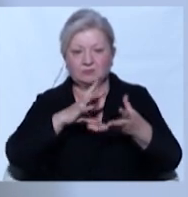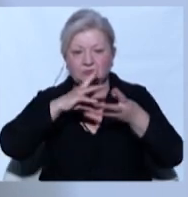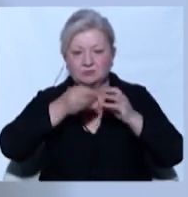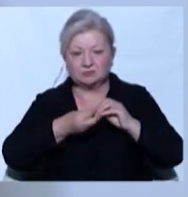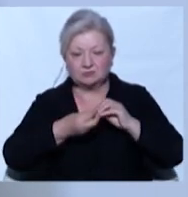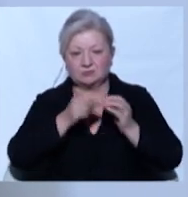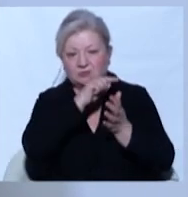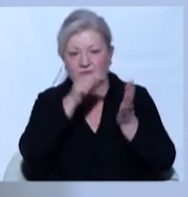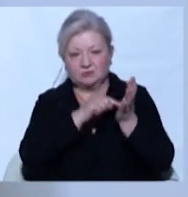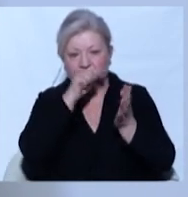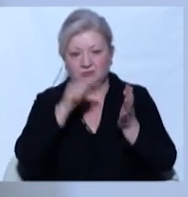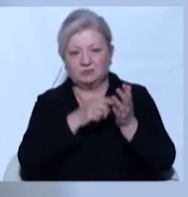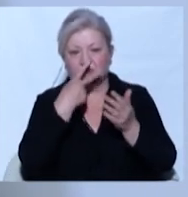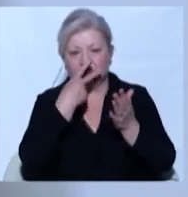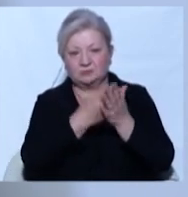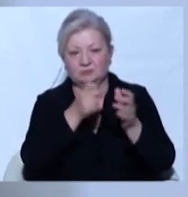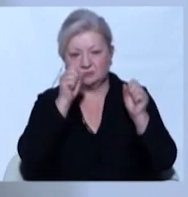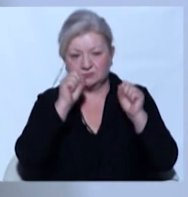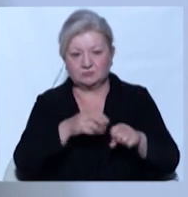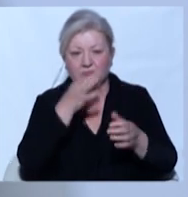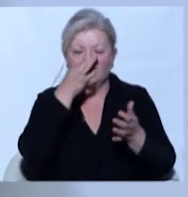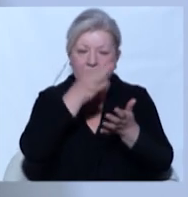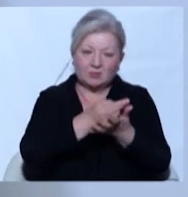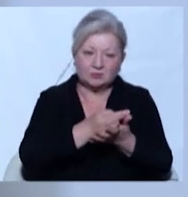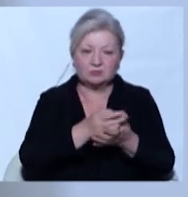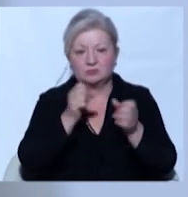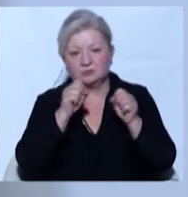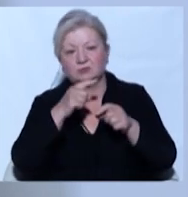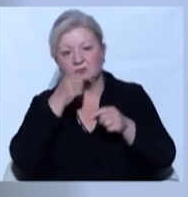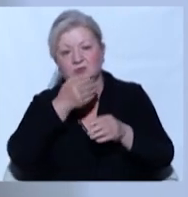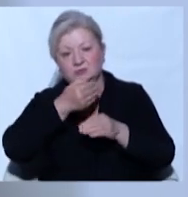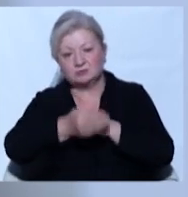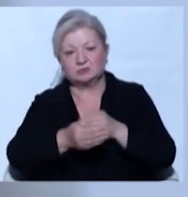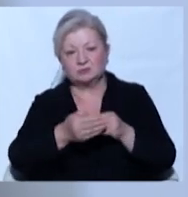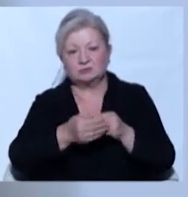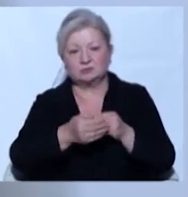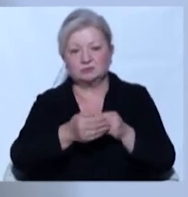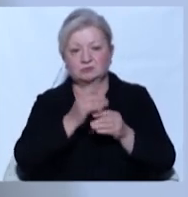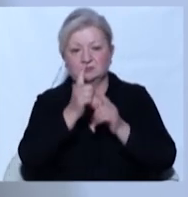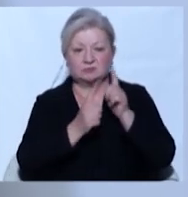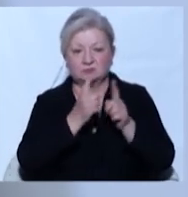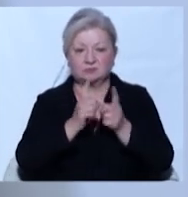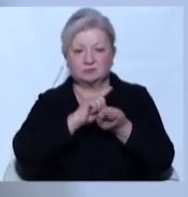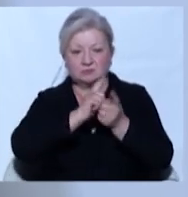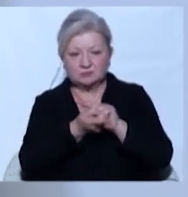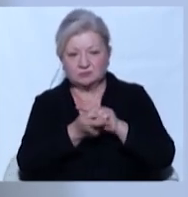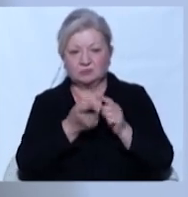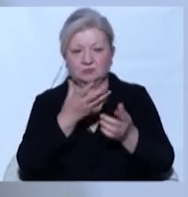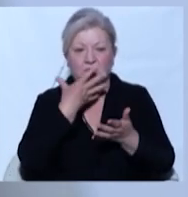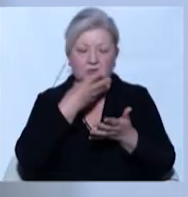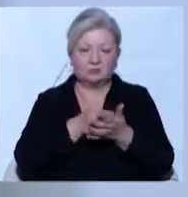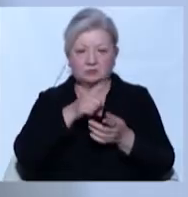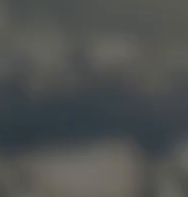კითხვებს. თქვენ შეგიძლიათ ეს შემაჯამებელი კითხვებს გასცეთ პასუხი და შემდეგ რამდენიმე წუთში ხილოთ სწორი პასუხები და გააკეთოთ თქვენი